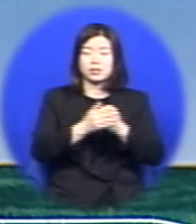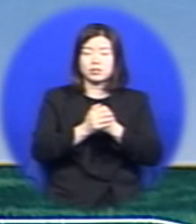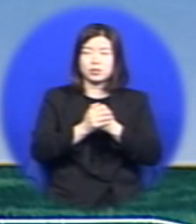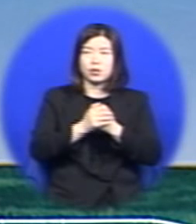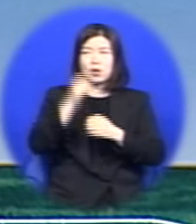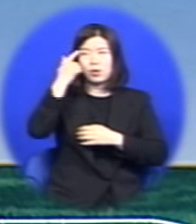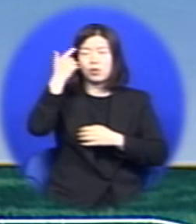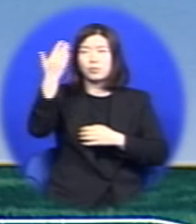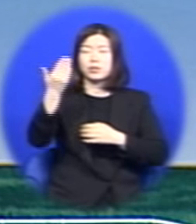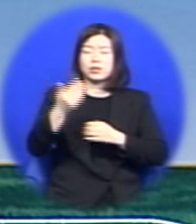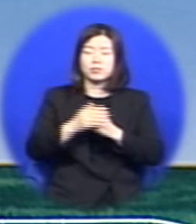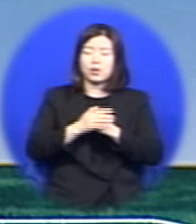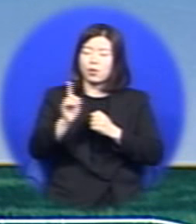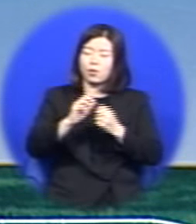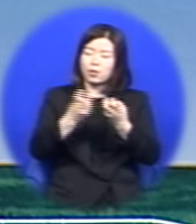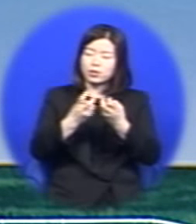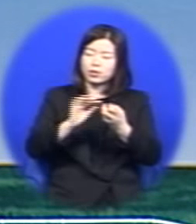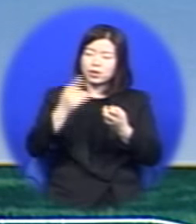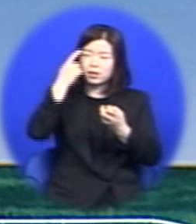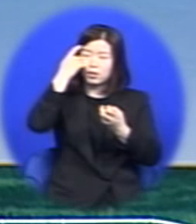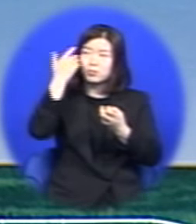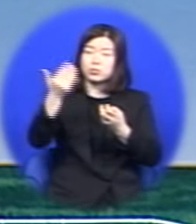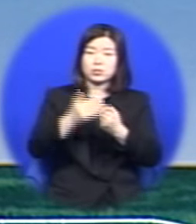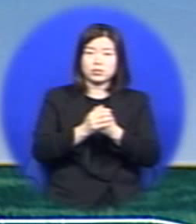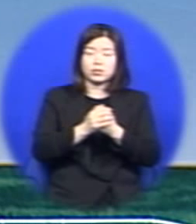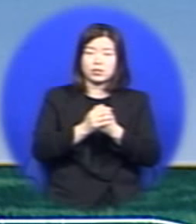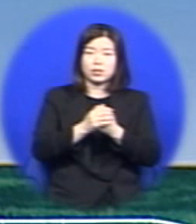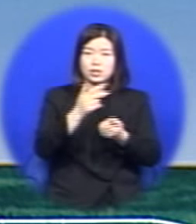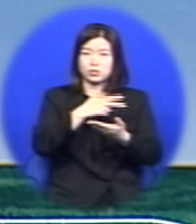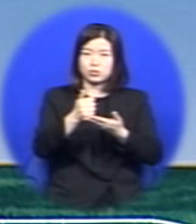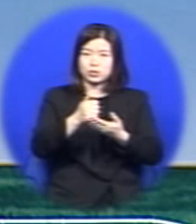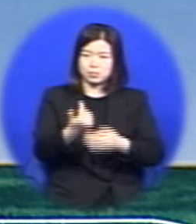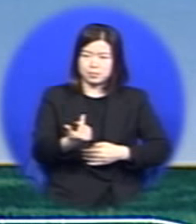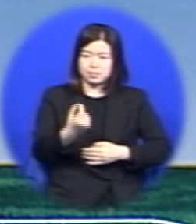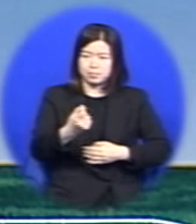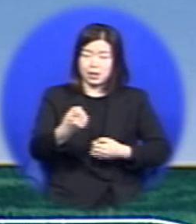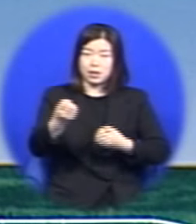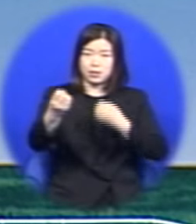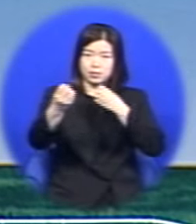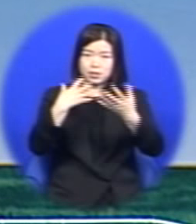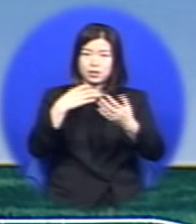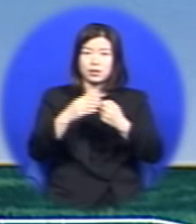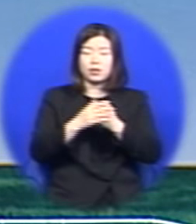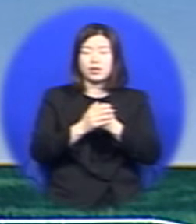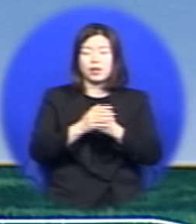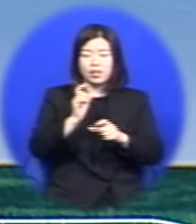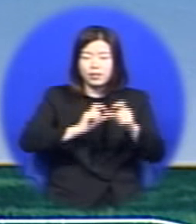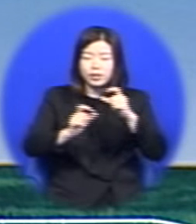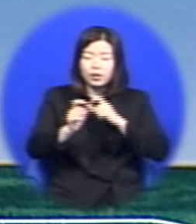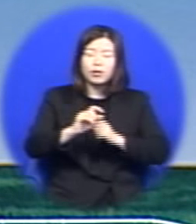할까요? 그랬더니 주님께서 즉각 대답하시기를, 더 맞아라.